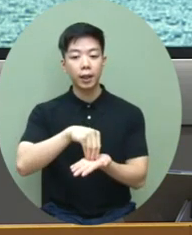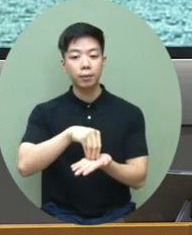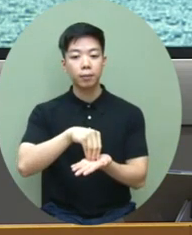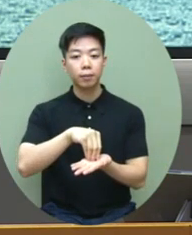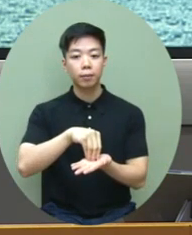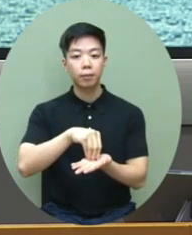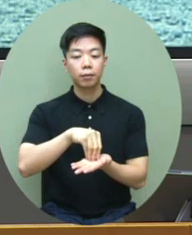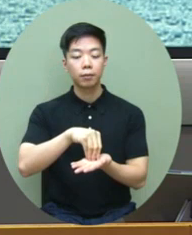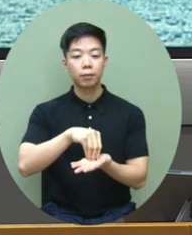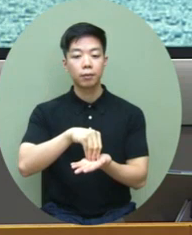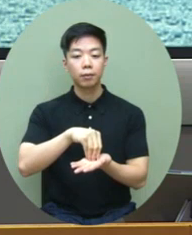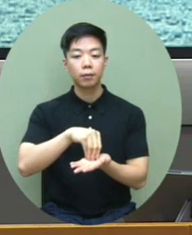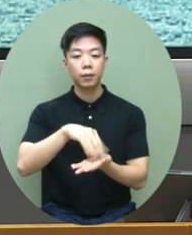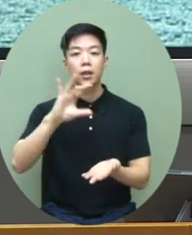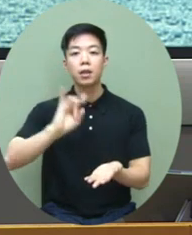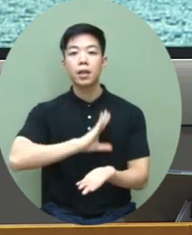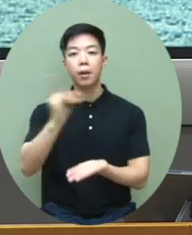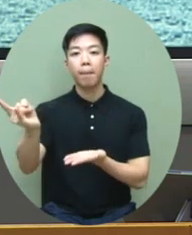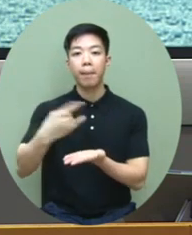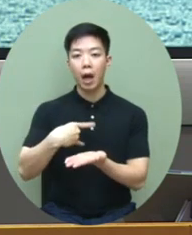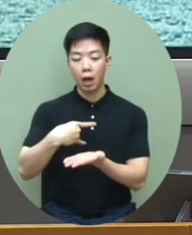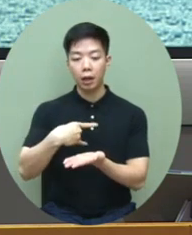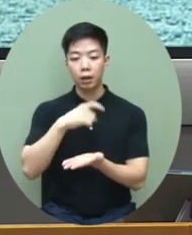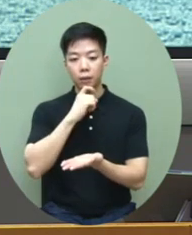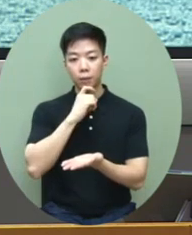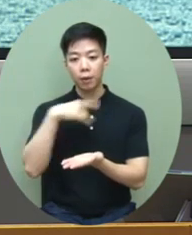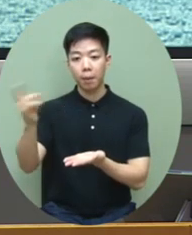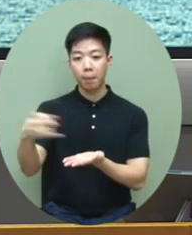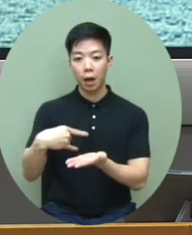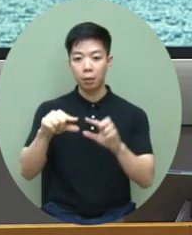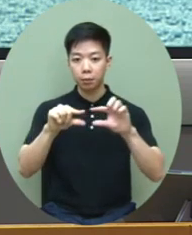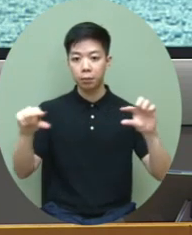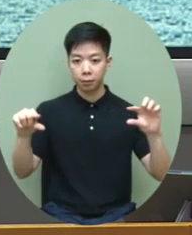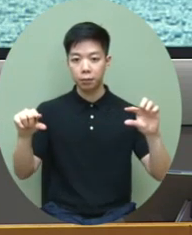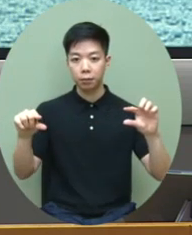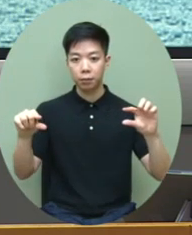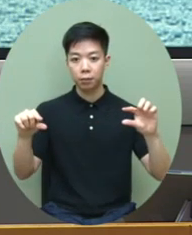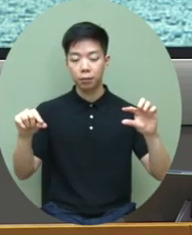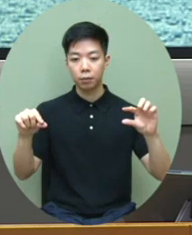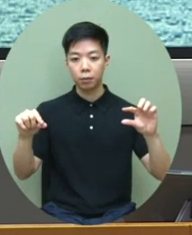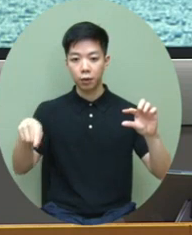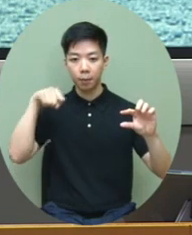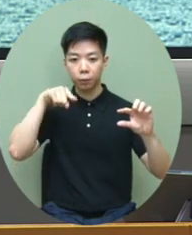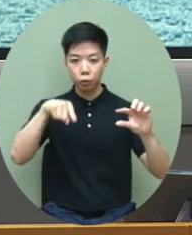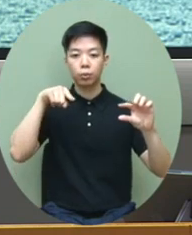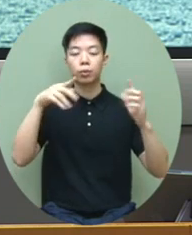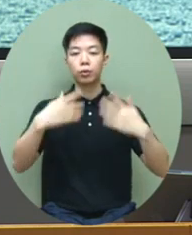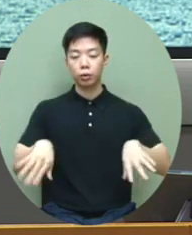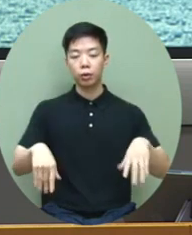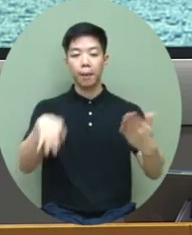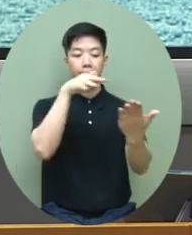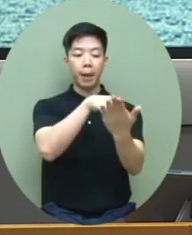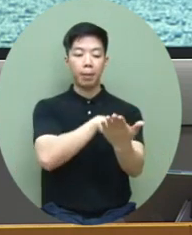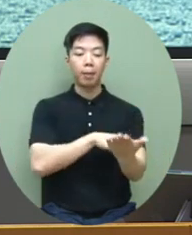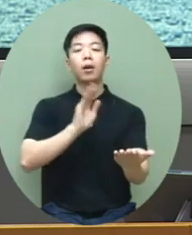應該會收到一個信息嘅。個信息嗰度就會有一個連接咧，就叫你去呈報嘅。咁如果你